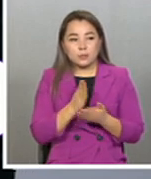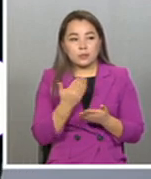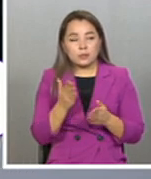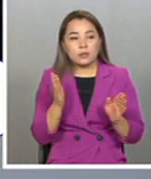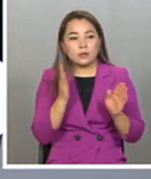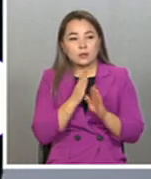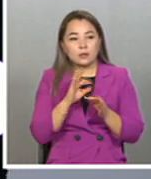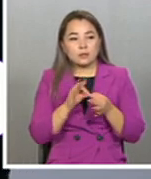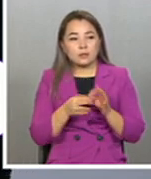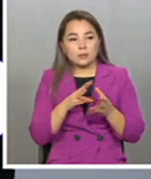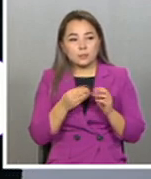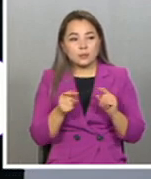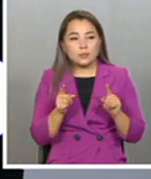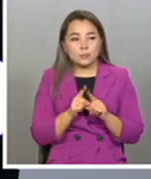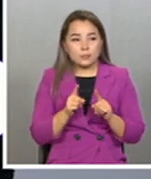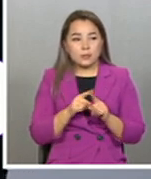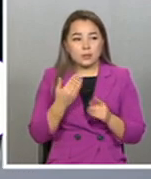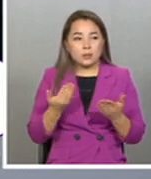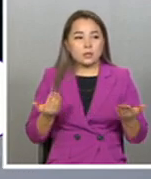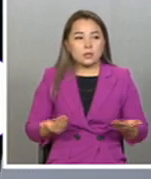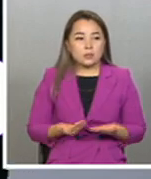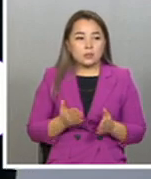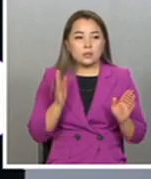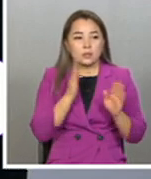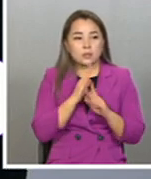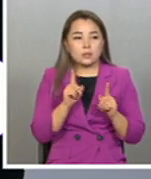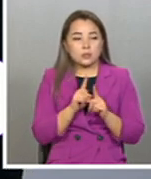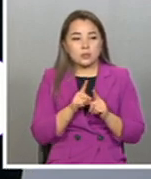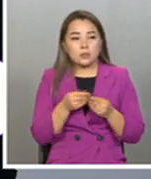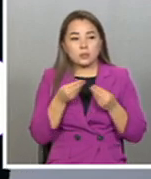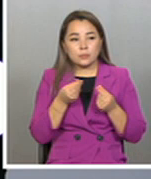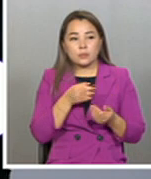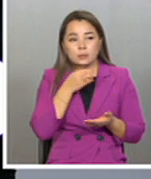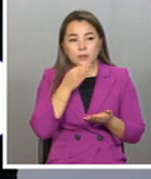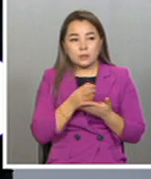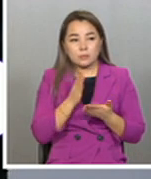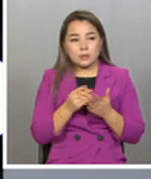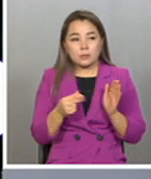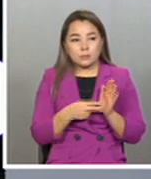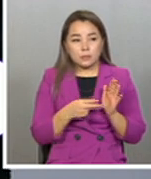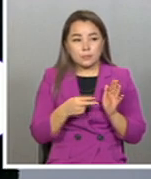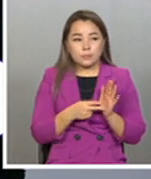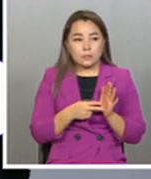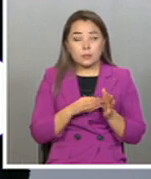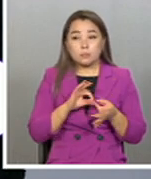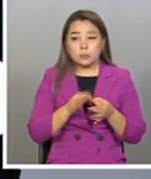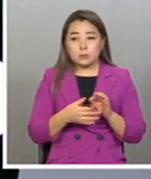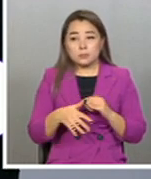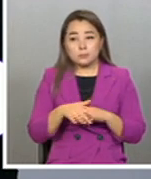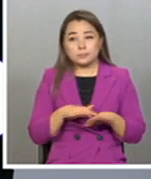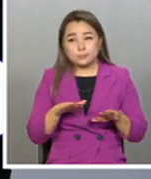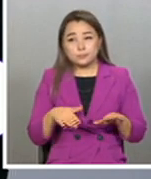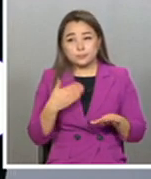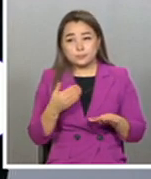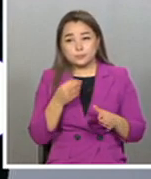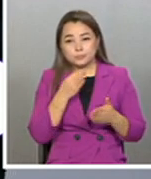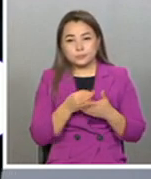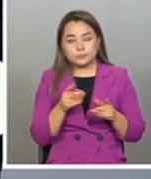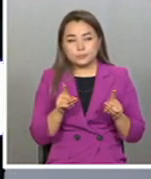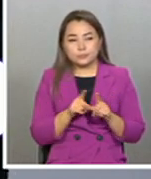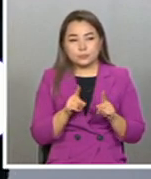адамзат тіршілігі мен шаруашылығына тигізетін әсеріне баға бердік. Адамзат әрекетін атмосфера мен климатқа тигізетін кері